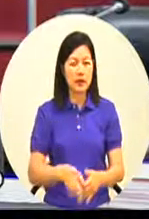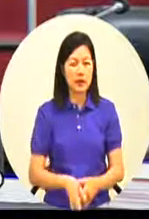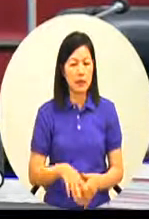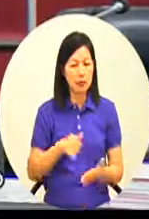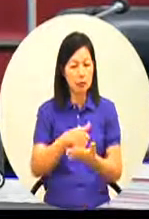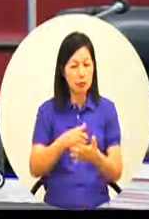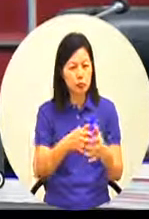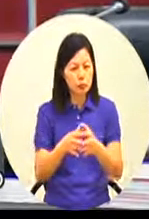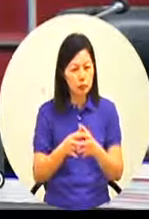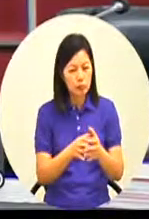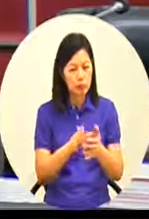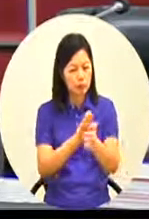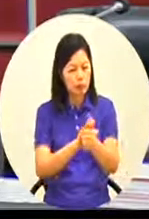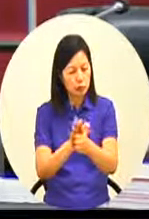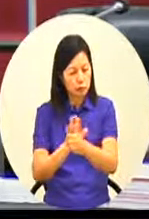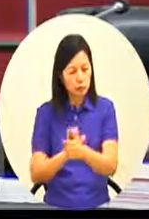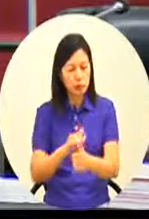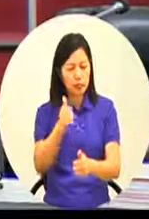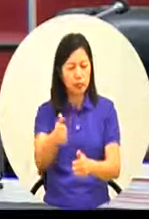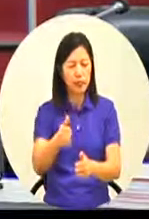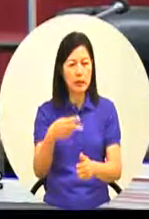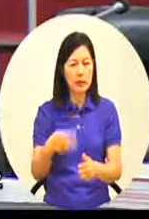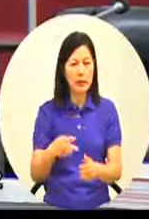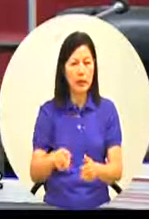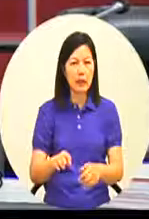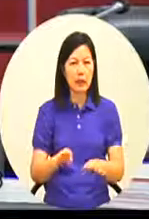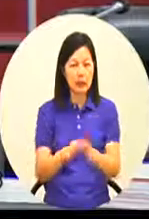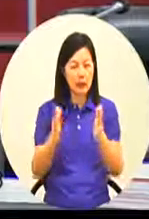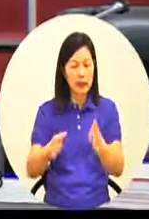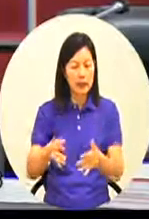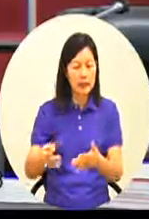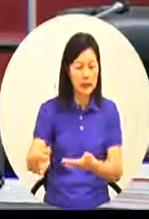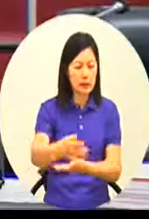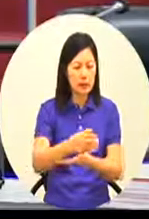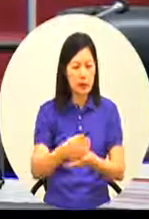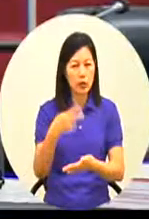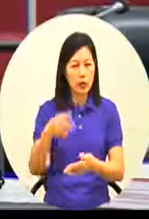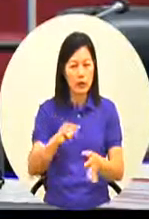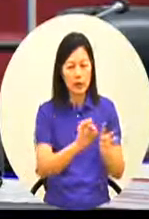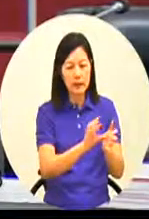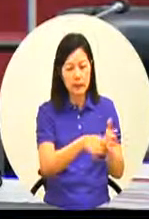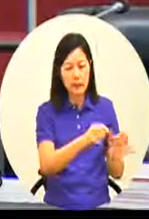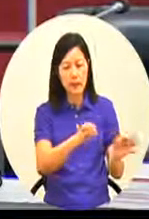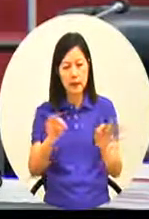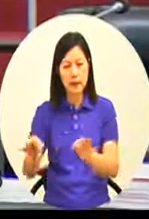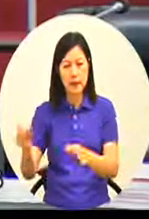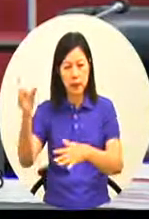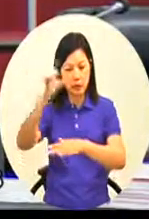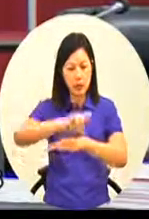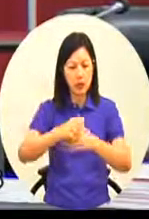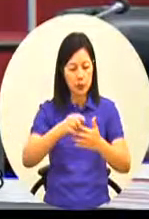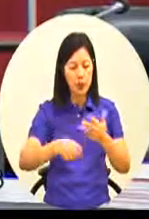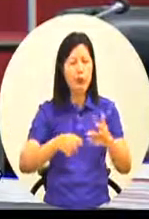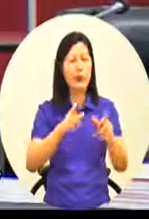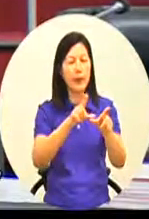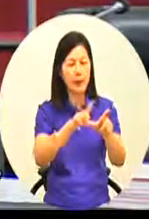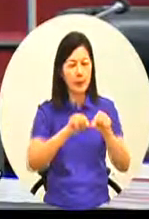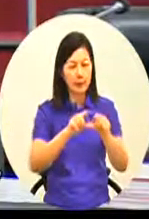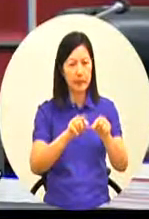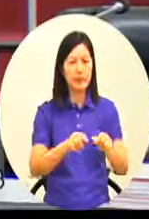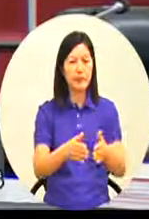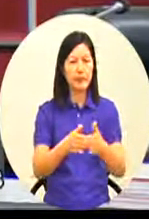础上呢，把这个补偿金开征延后到这个落日条款的最后一天。好，我想主席一定也会支持这